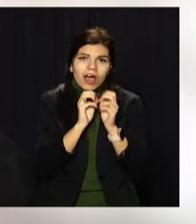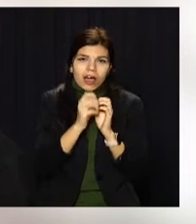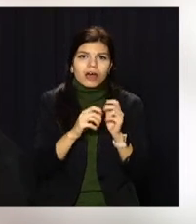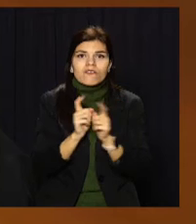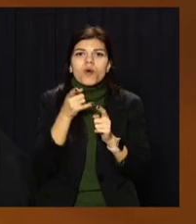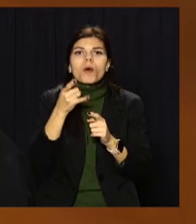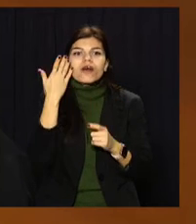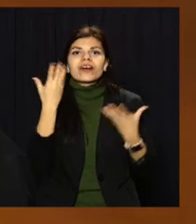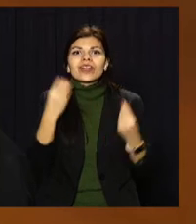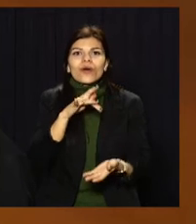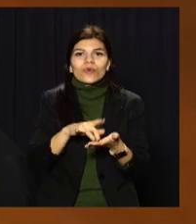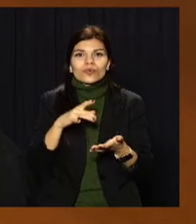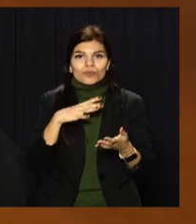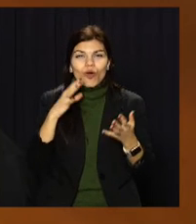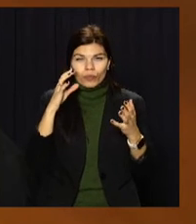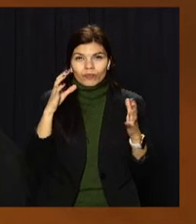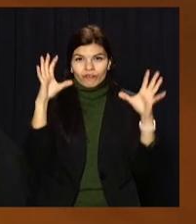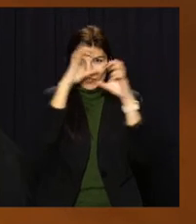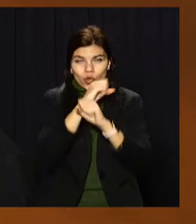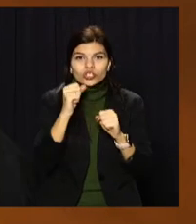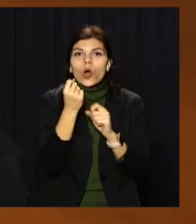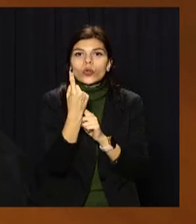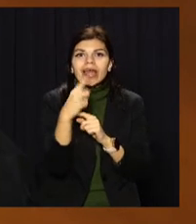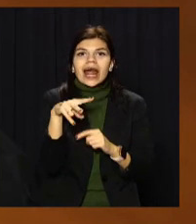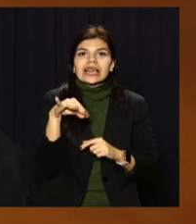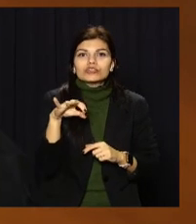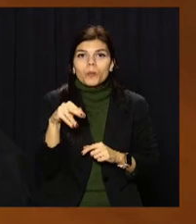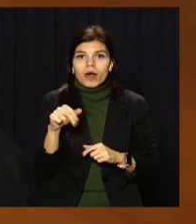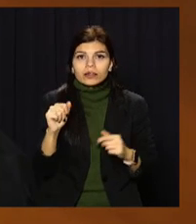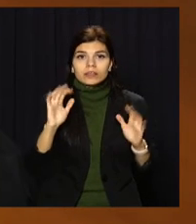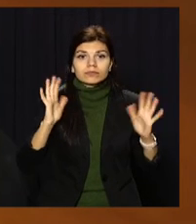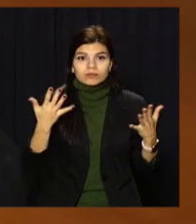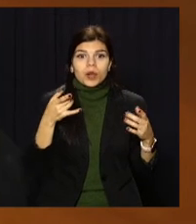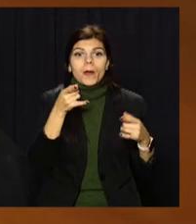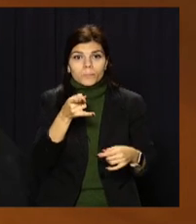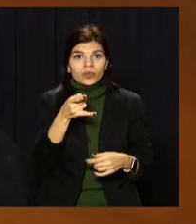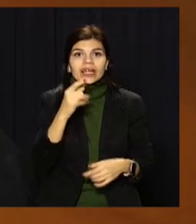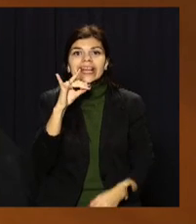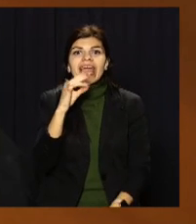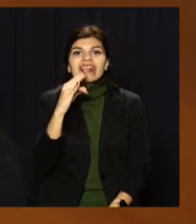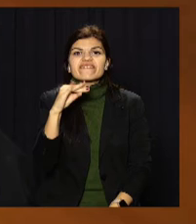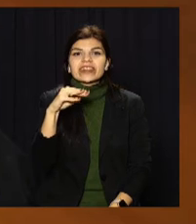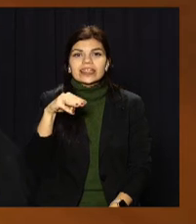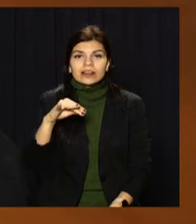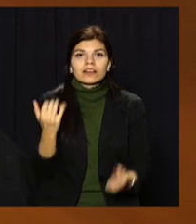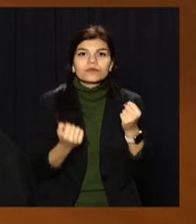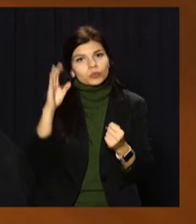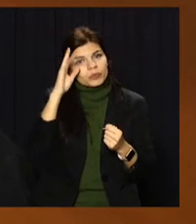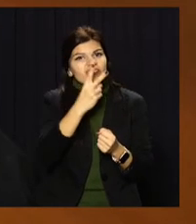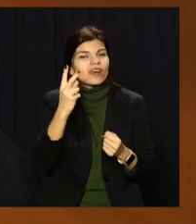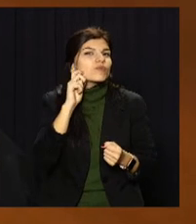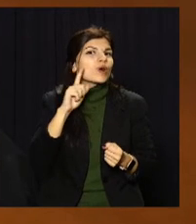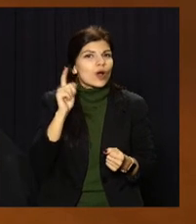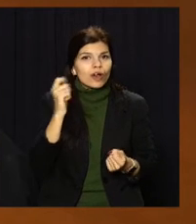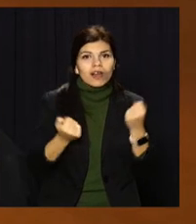Автотроща в середмісті Дніпра сталася вночі 11 листопада. Автомобіль «Інфініті», яким керував 22-річний